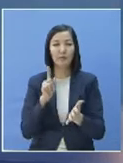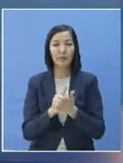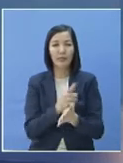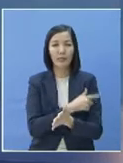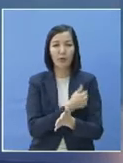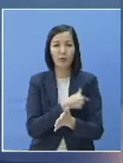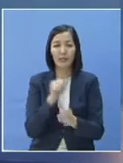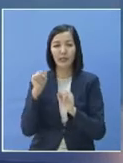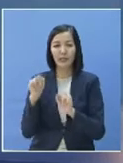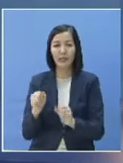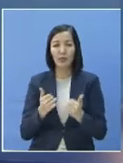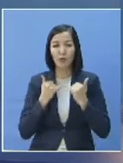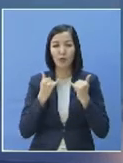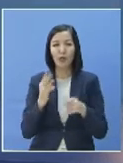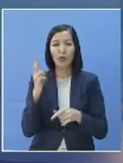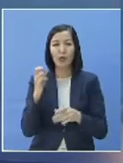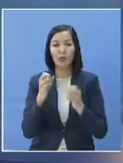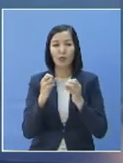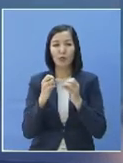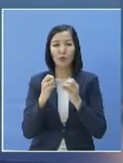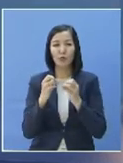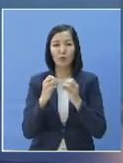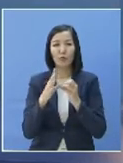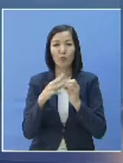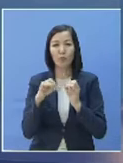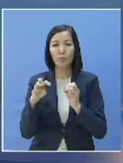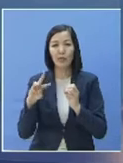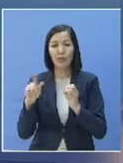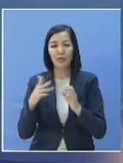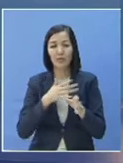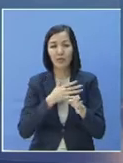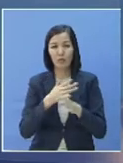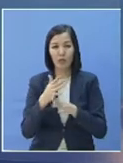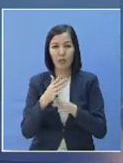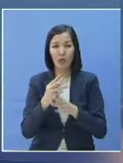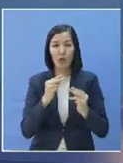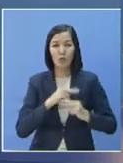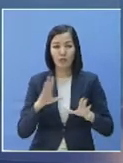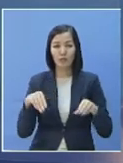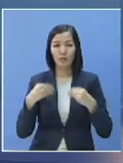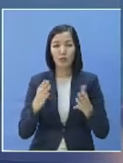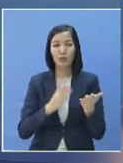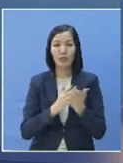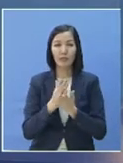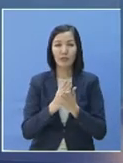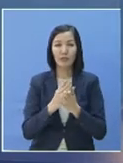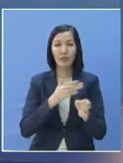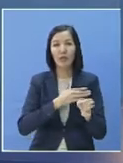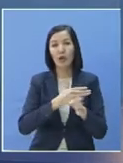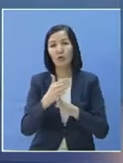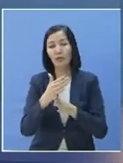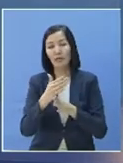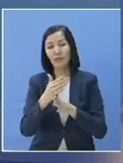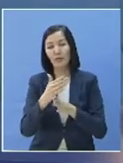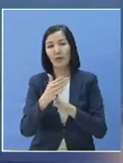медициналық сақтандыру үшін 214 миллиард теңге аударылыпты. Бұл сома жұмыс берушілердің қызметкерлерге аударым жасау есебінен